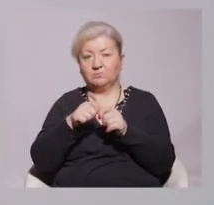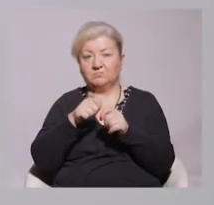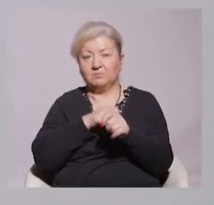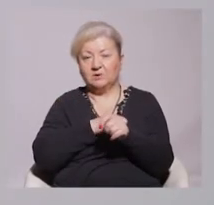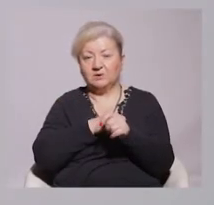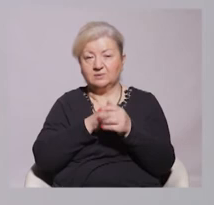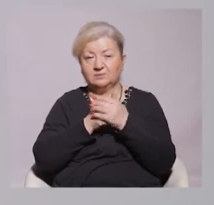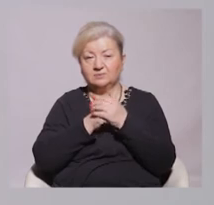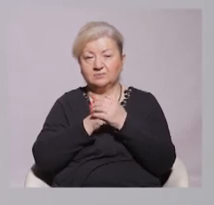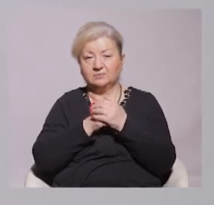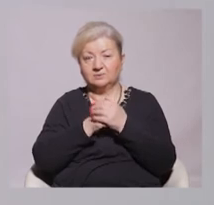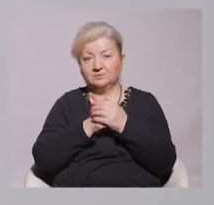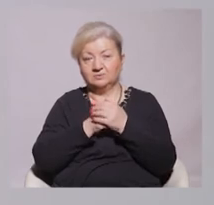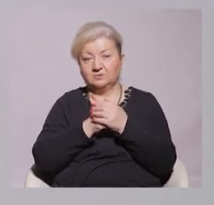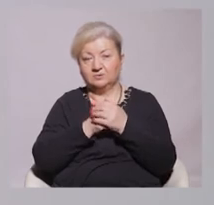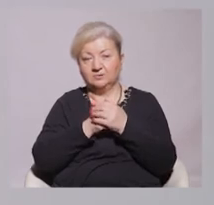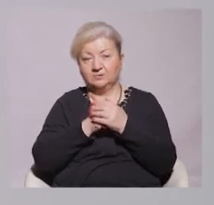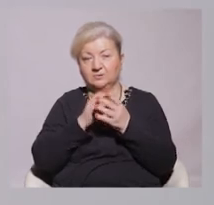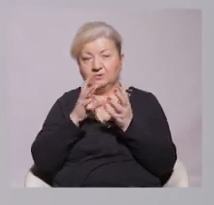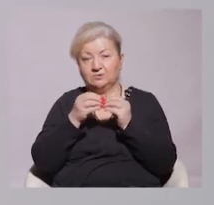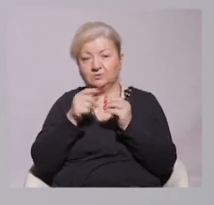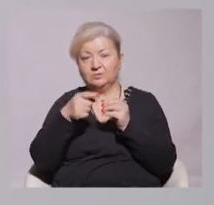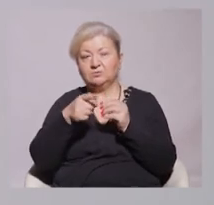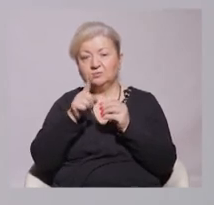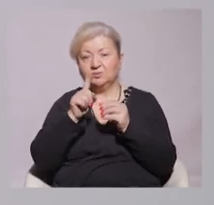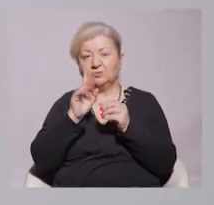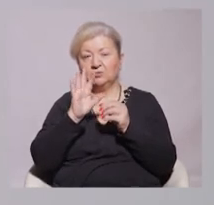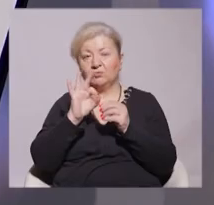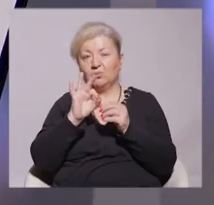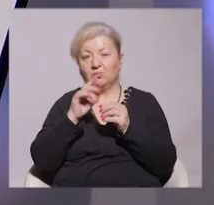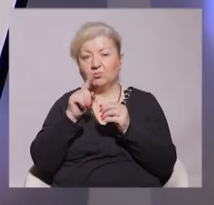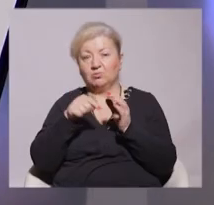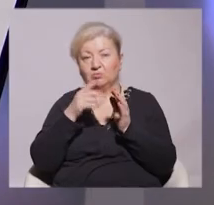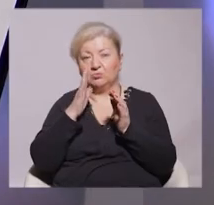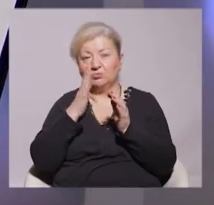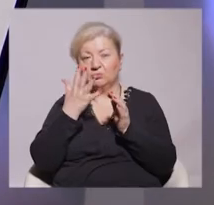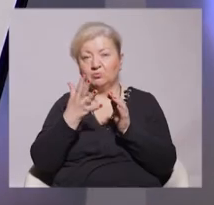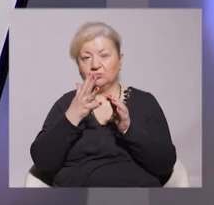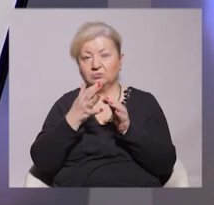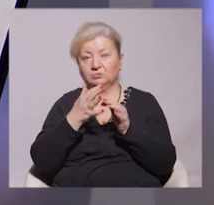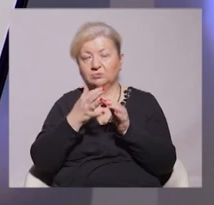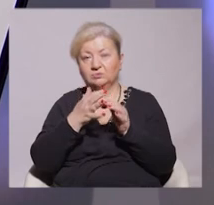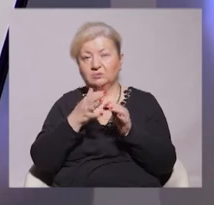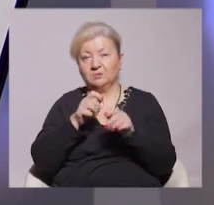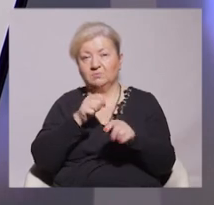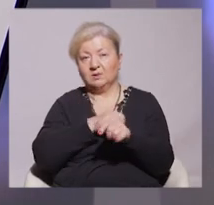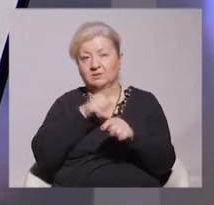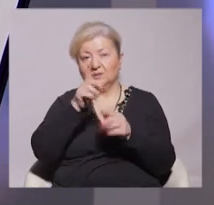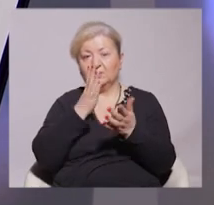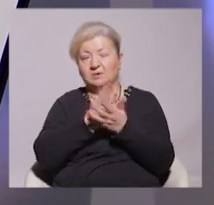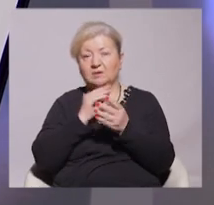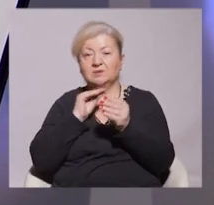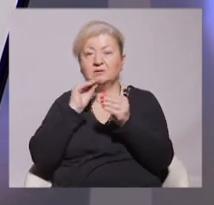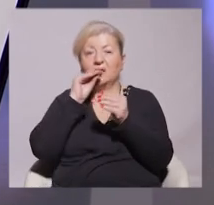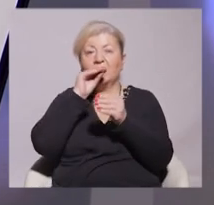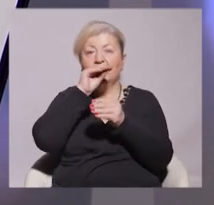ხო? ანუ აი ამისი იქნება და ეს 0.5 მეტრი დამატებითი პოტენციური ენერგია ზუსტად მიდის იმაზე,